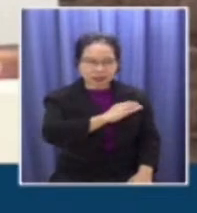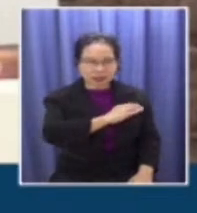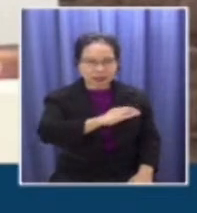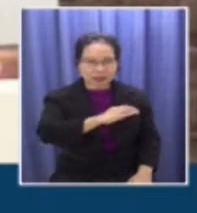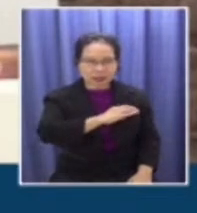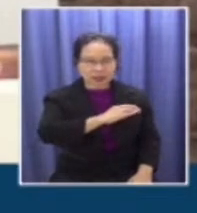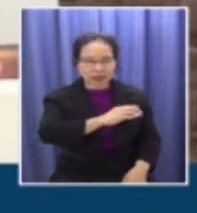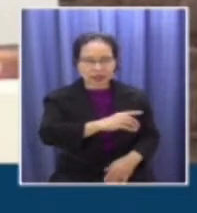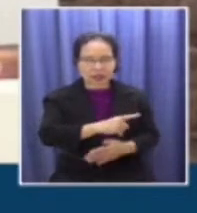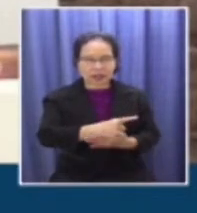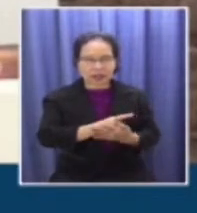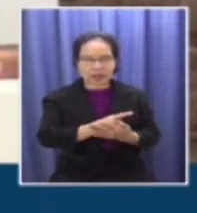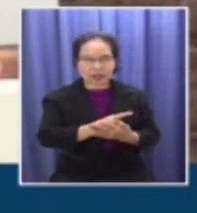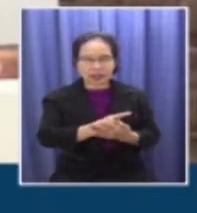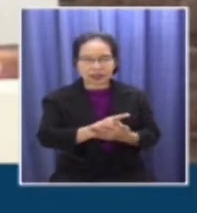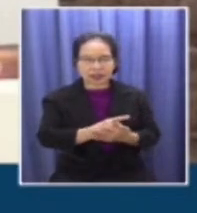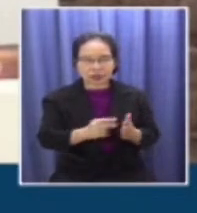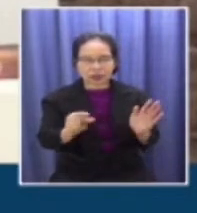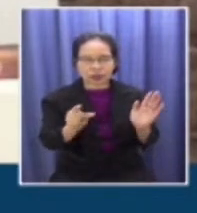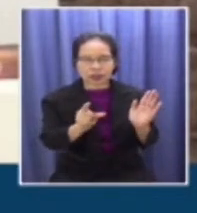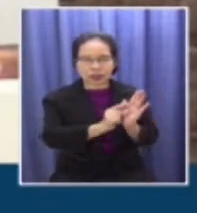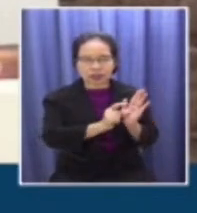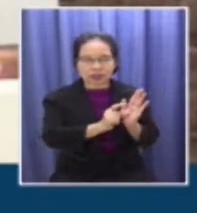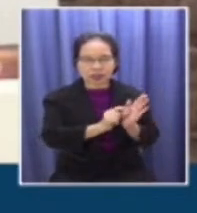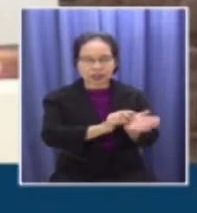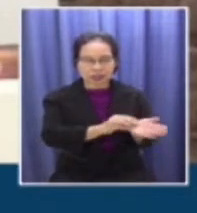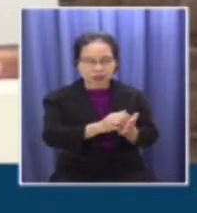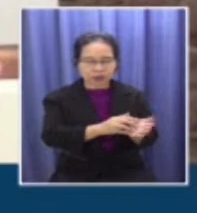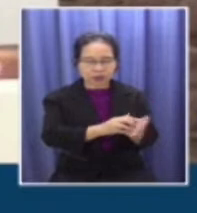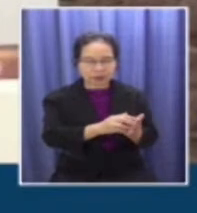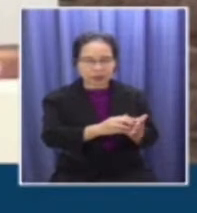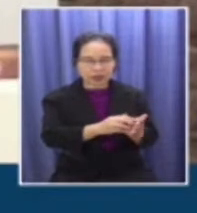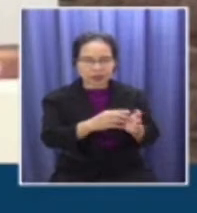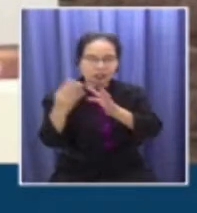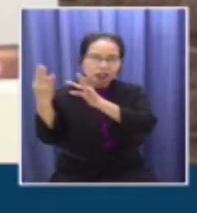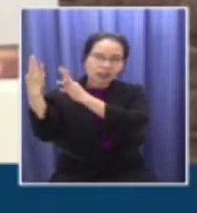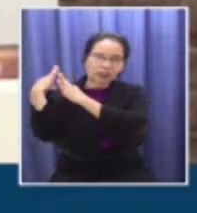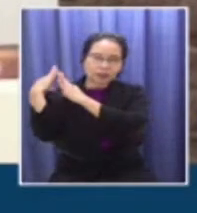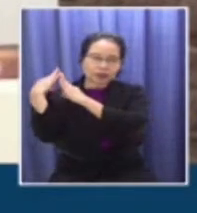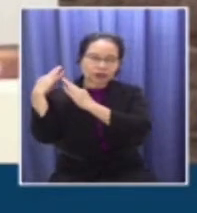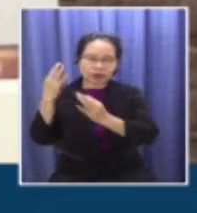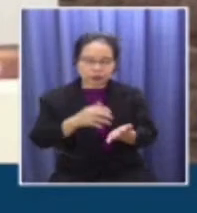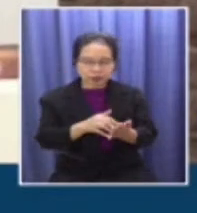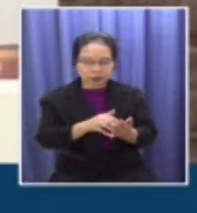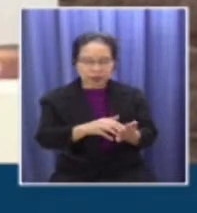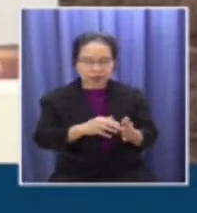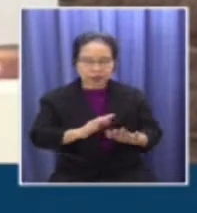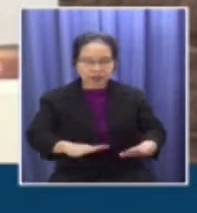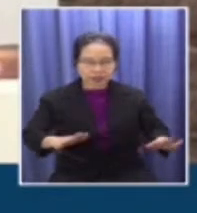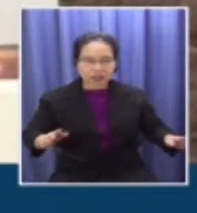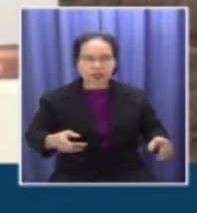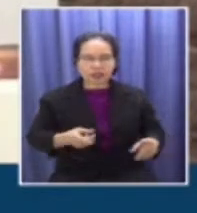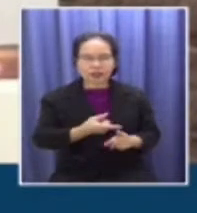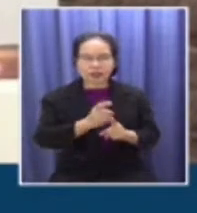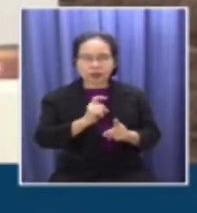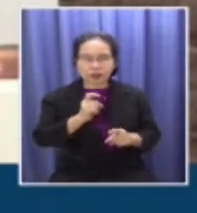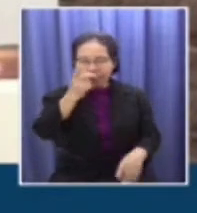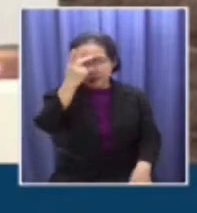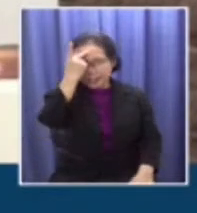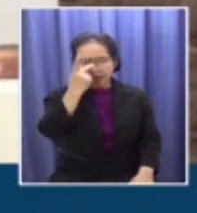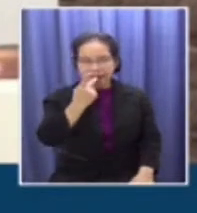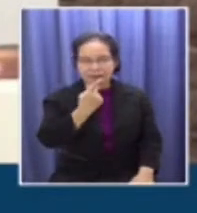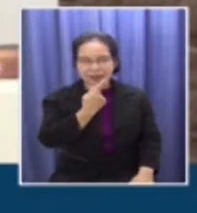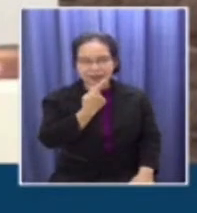Hana tie nipa eja wo mu suban ana won animu ahyenso de